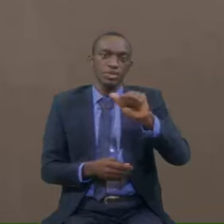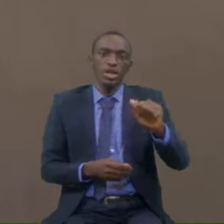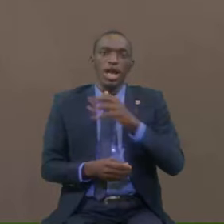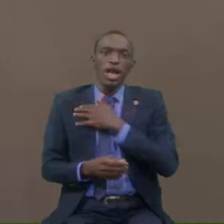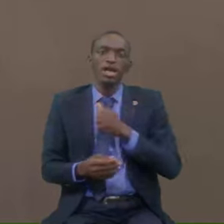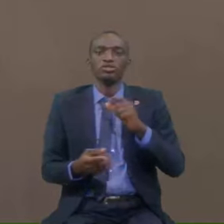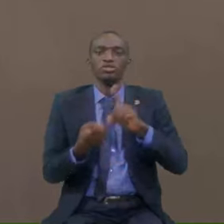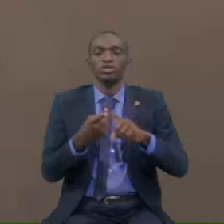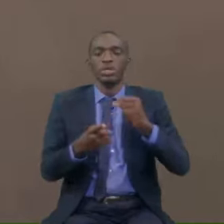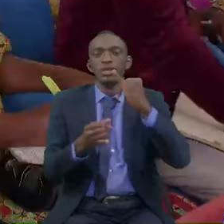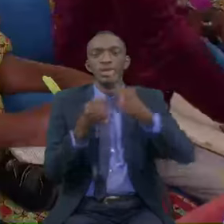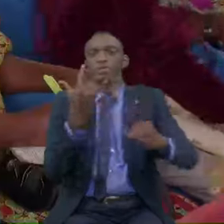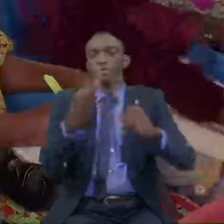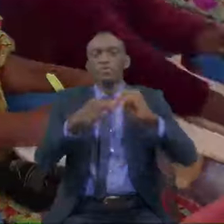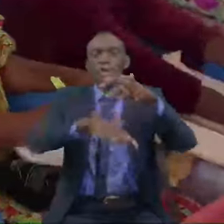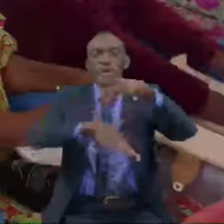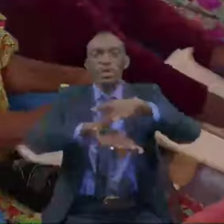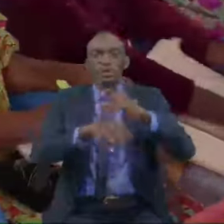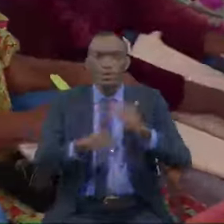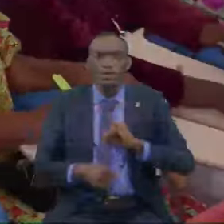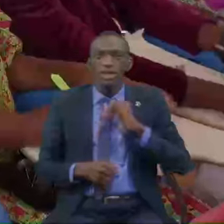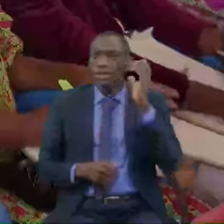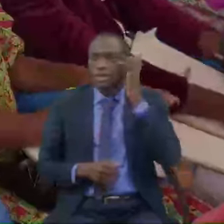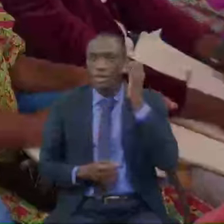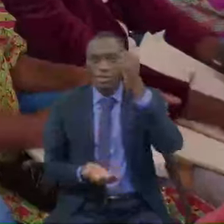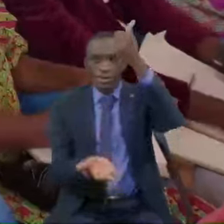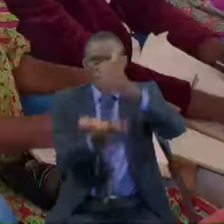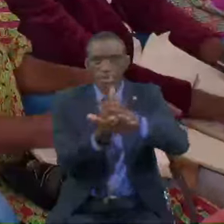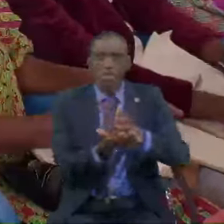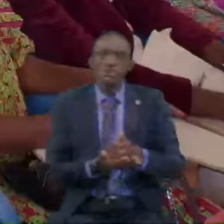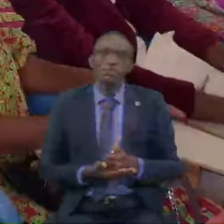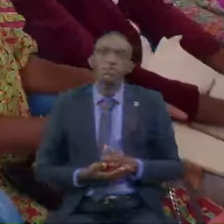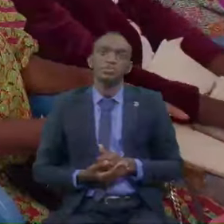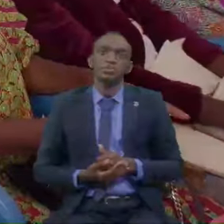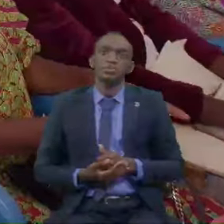la terre. Est-ce qu'il peut entendre un amen?